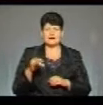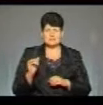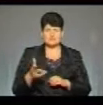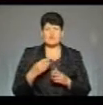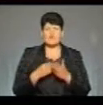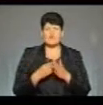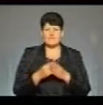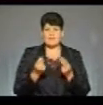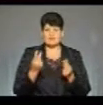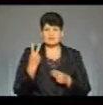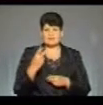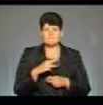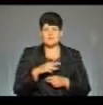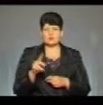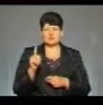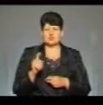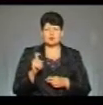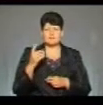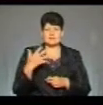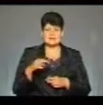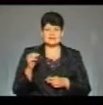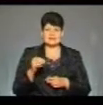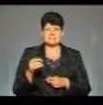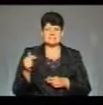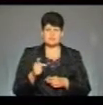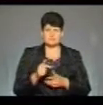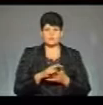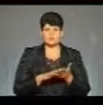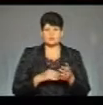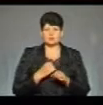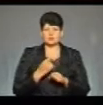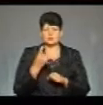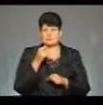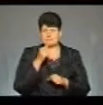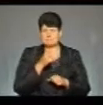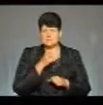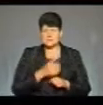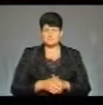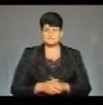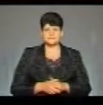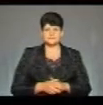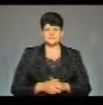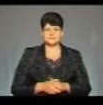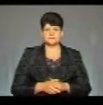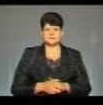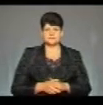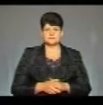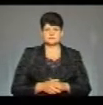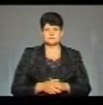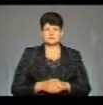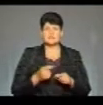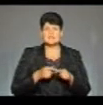котельні – 2 мільйони 150 тисяч гривень. Триватимуть роботи місяць. Більше про це у сюжеті.